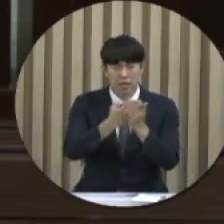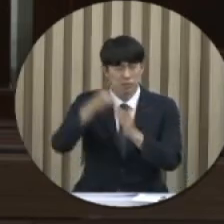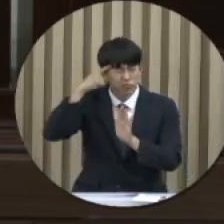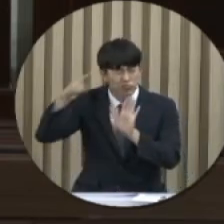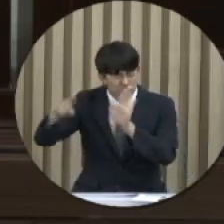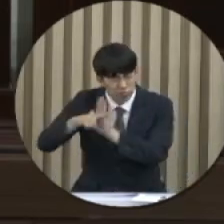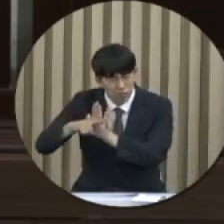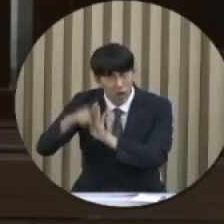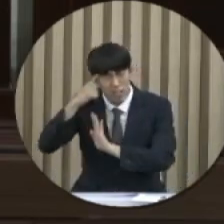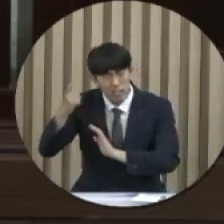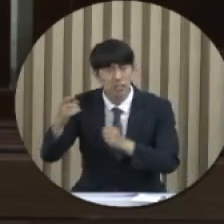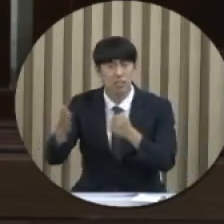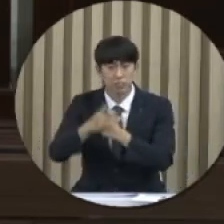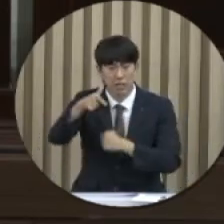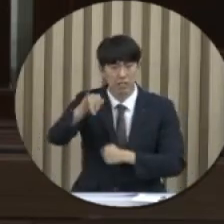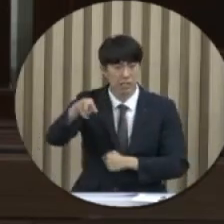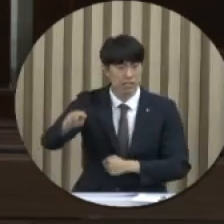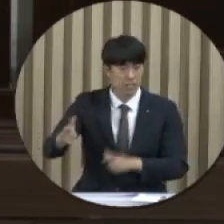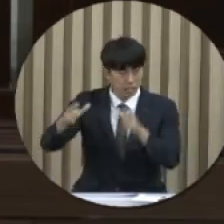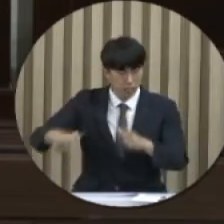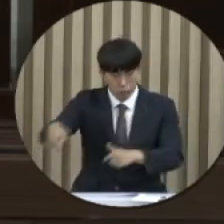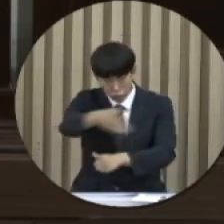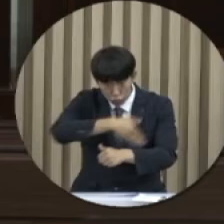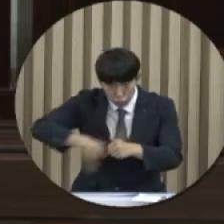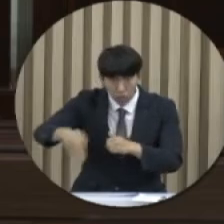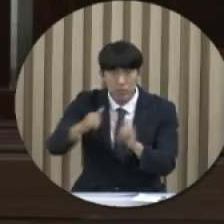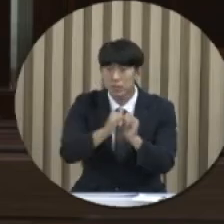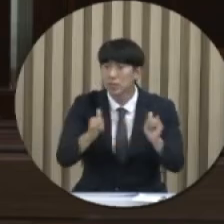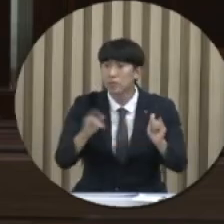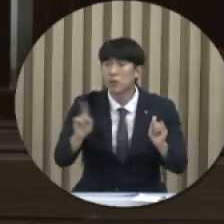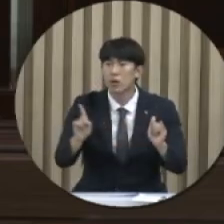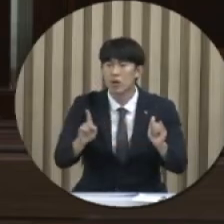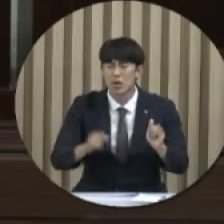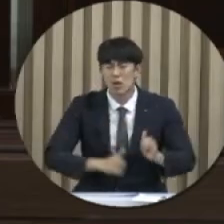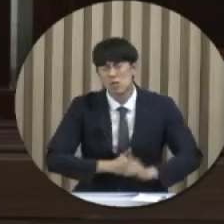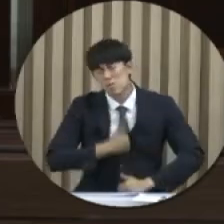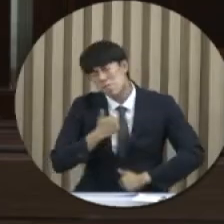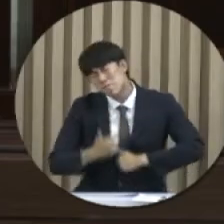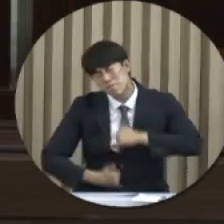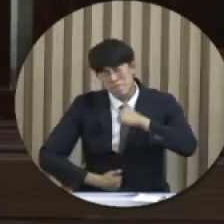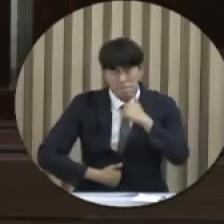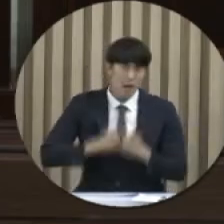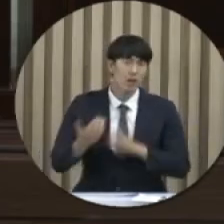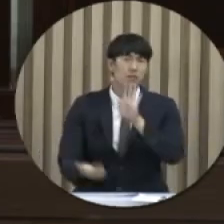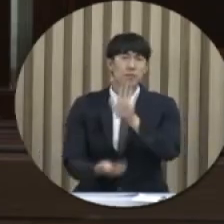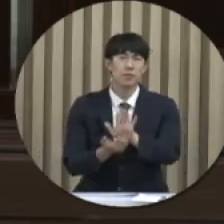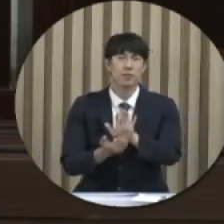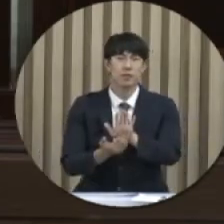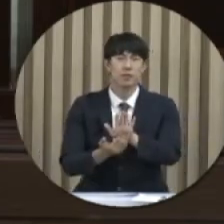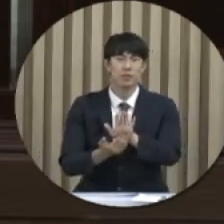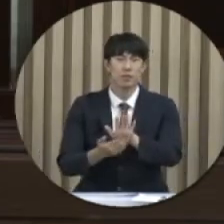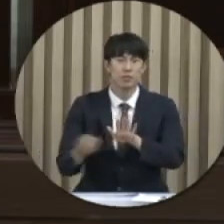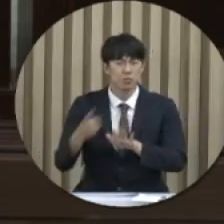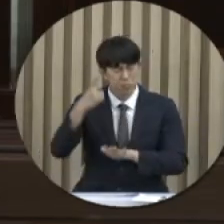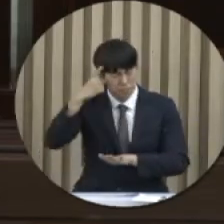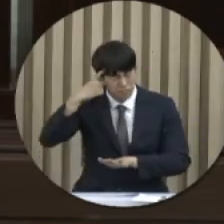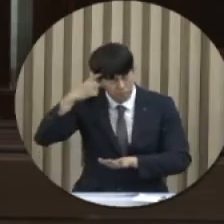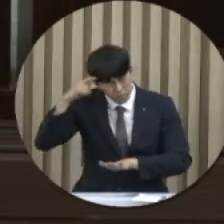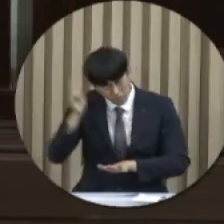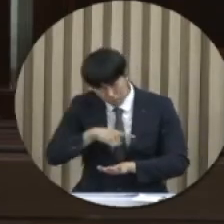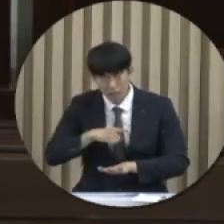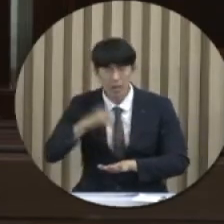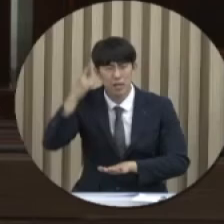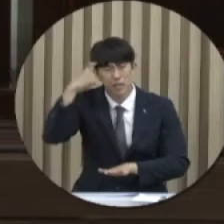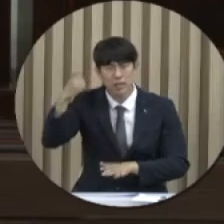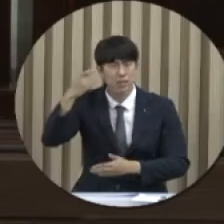인해 비산지구 주변 지역분들은 분노 조절이 어려울 정도가 되었고 트라우마로 자리 잡게 되었습니다.